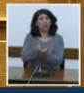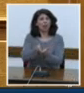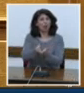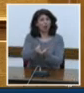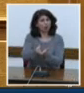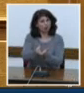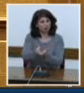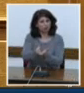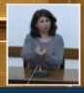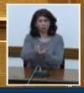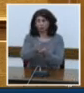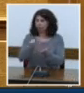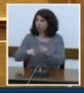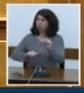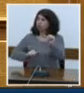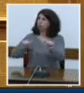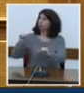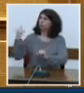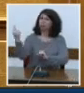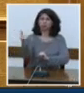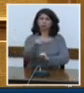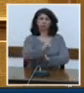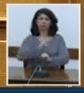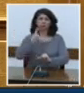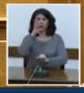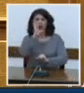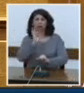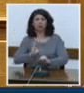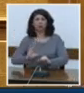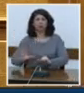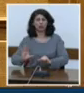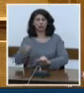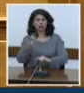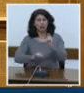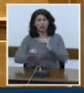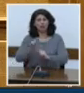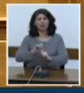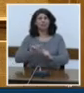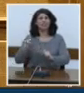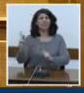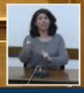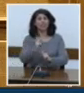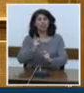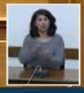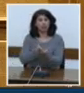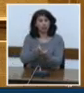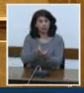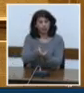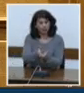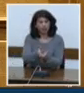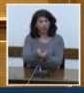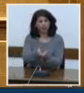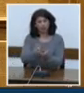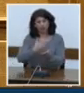πραγματικότητα, διαμορφώνοντας έτσι και μία κοινωνία δικαίου. Στο χέρι μας είναι